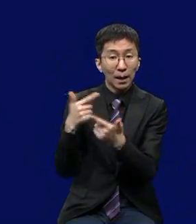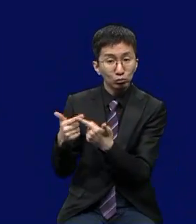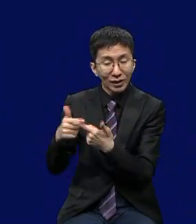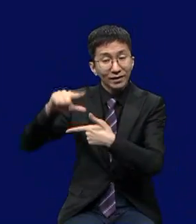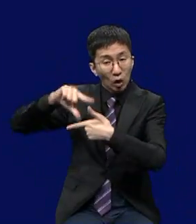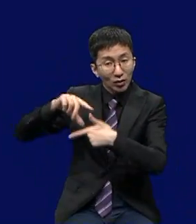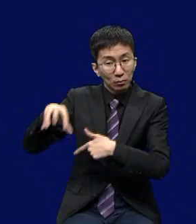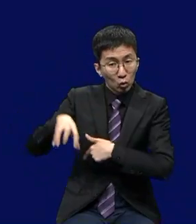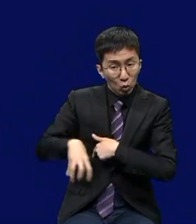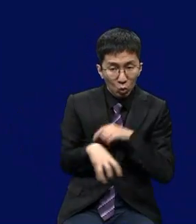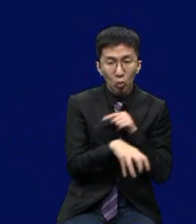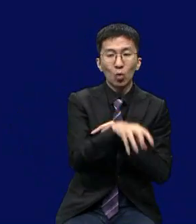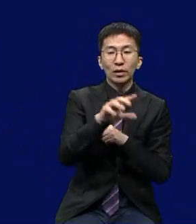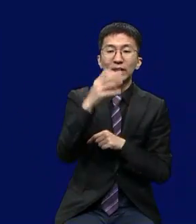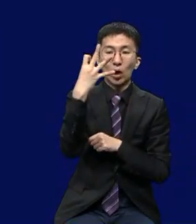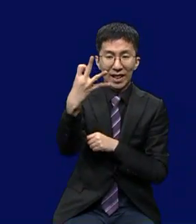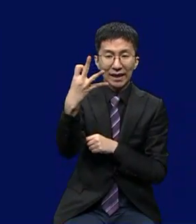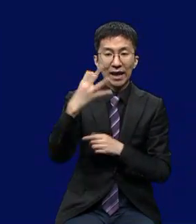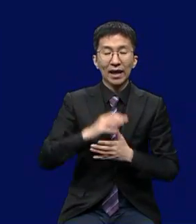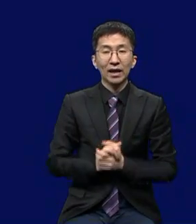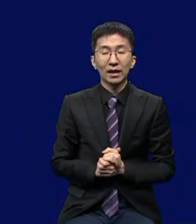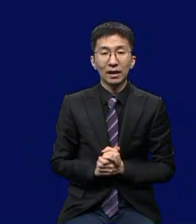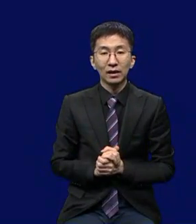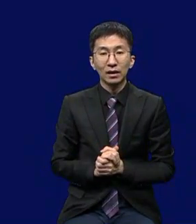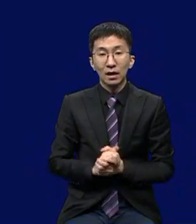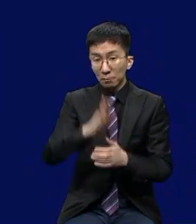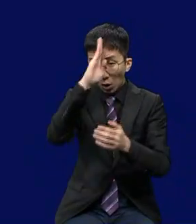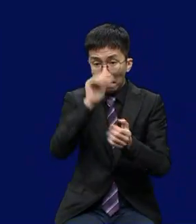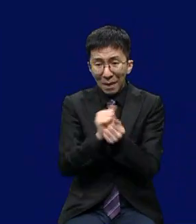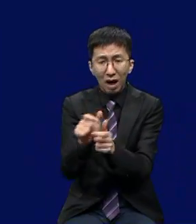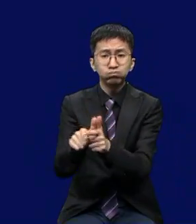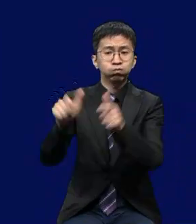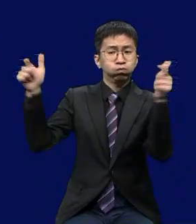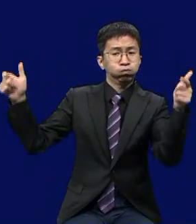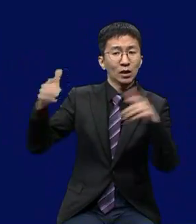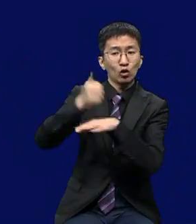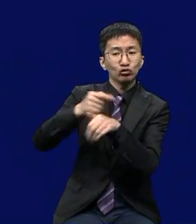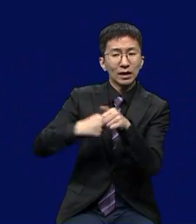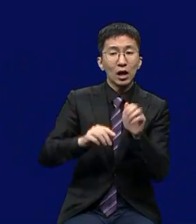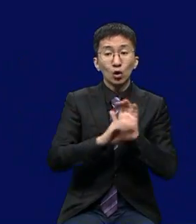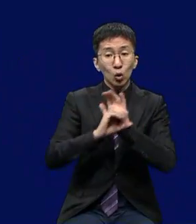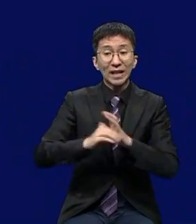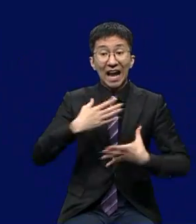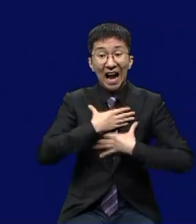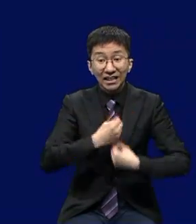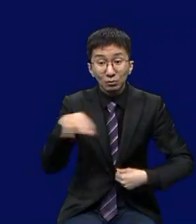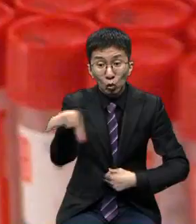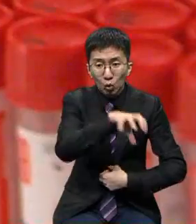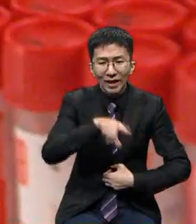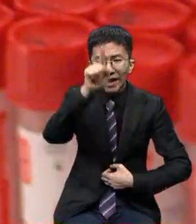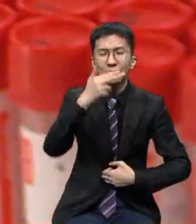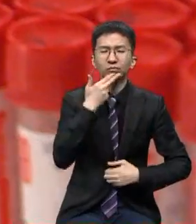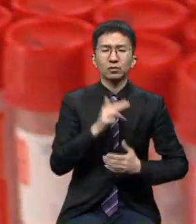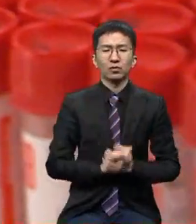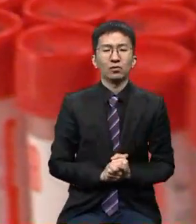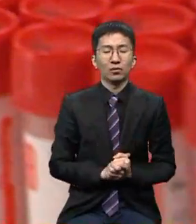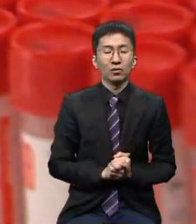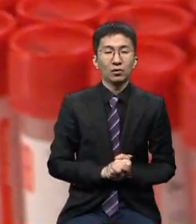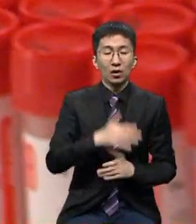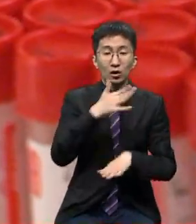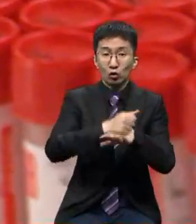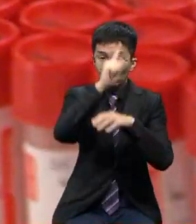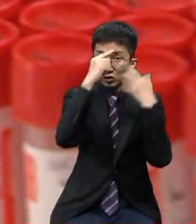경남 등 14개 시도에서 확진자가 눈에 띄게 늘면서 코로나 안심 지역은 사라졌습니다.